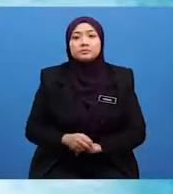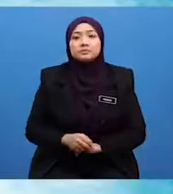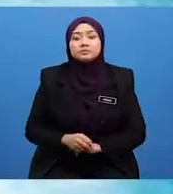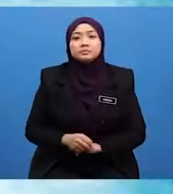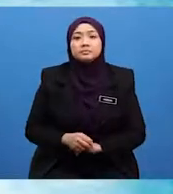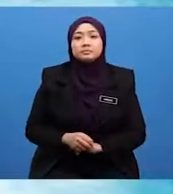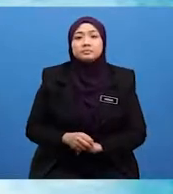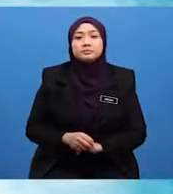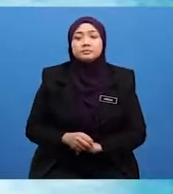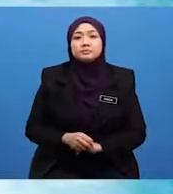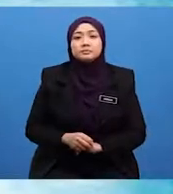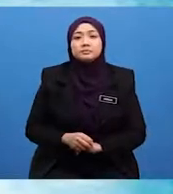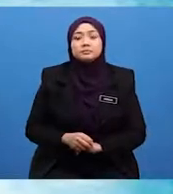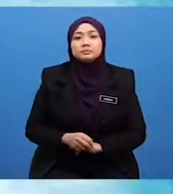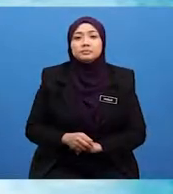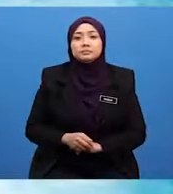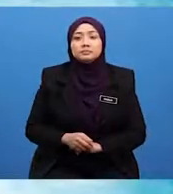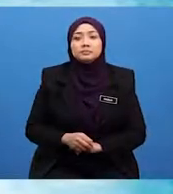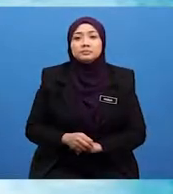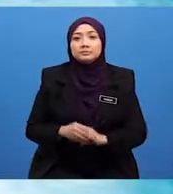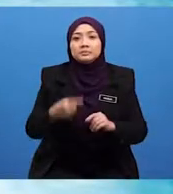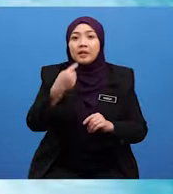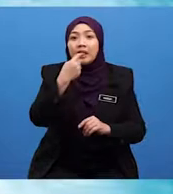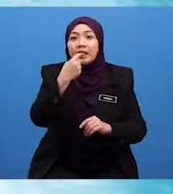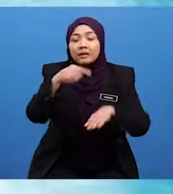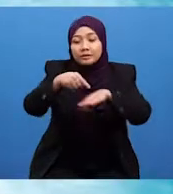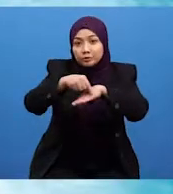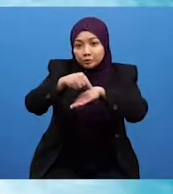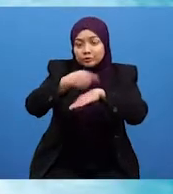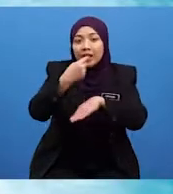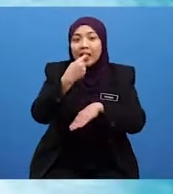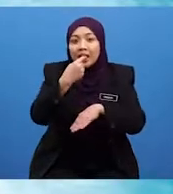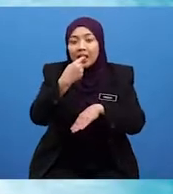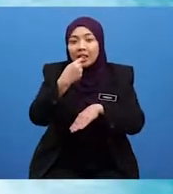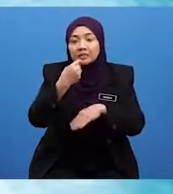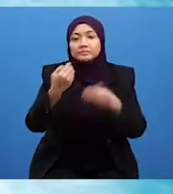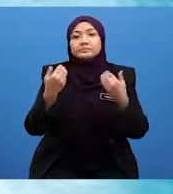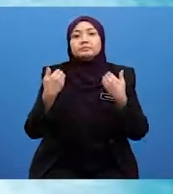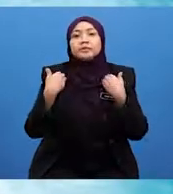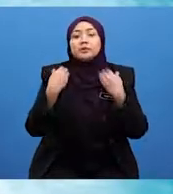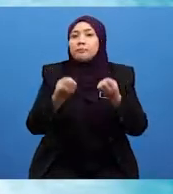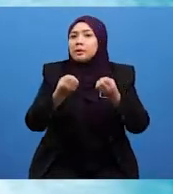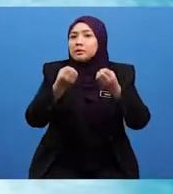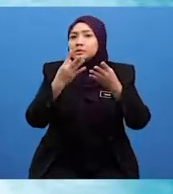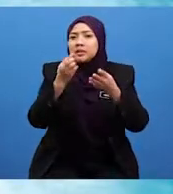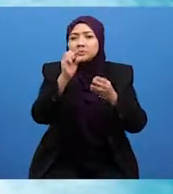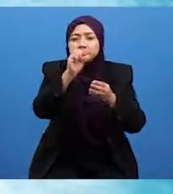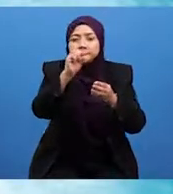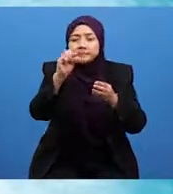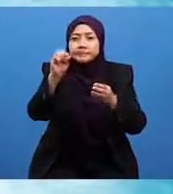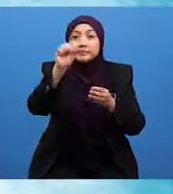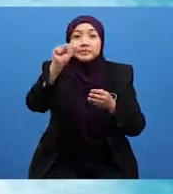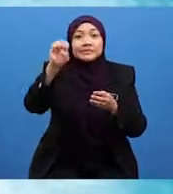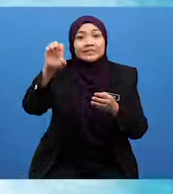Ya, cuba dengan lidah anda. Pada permukaan lidah, terdapat banyak sel deria yang